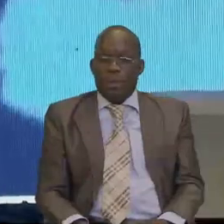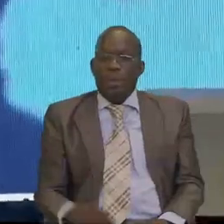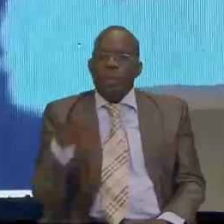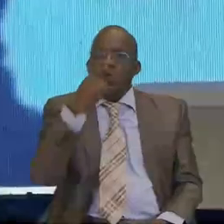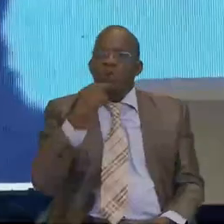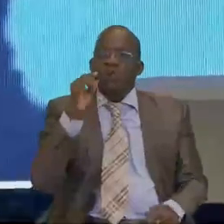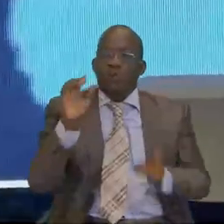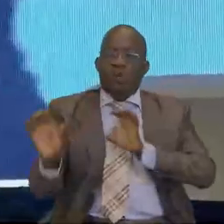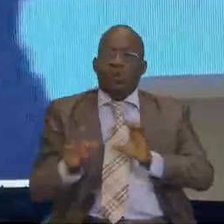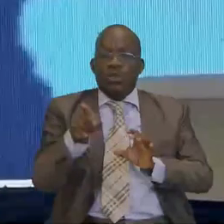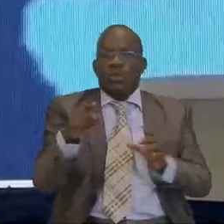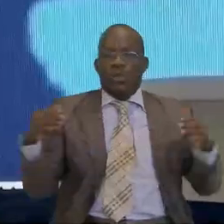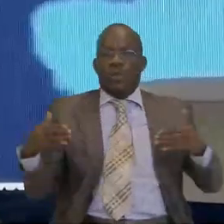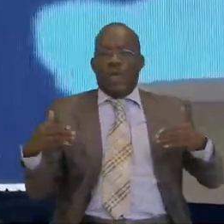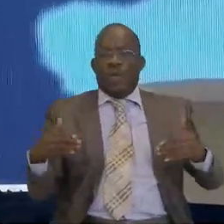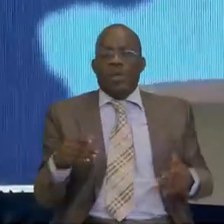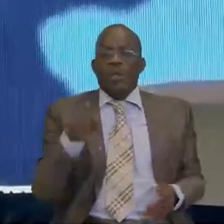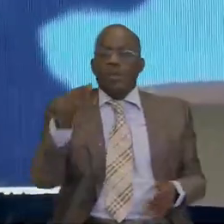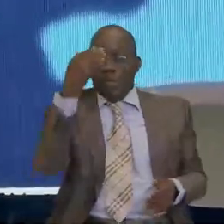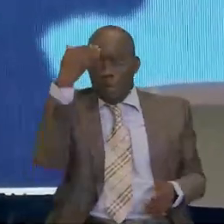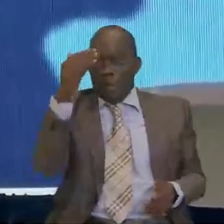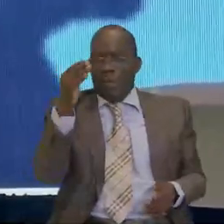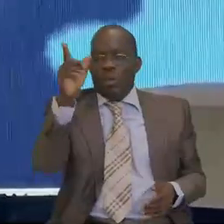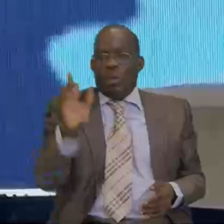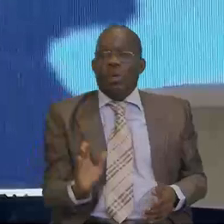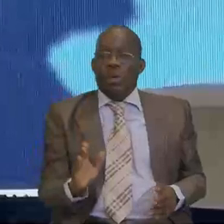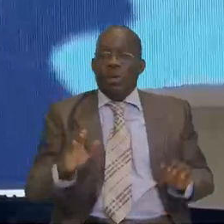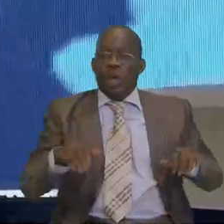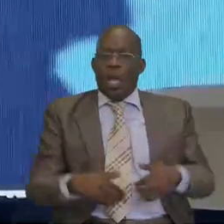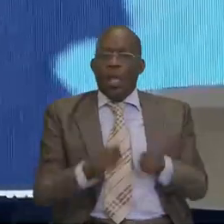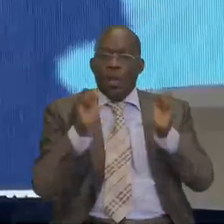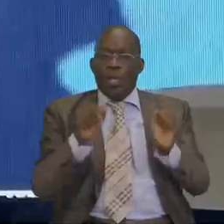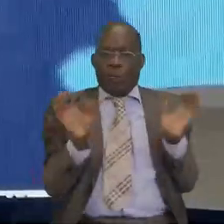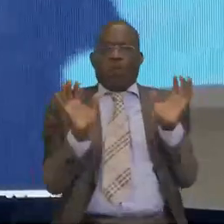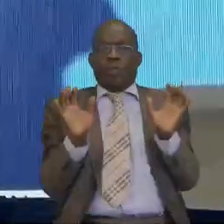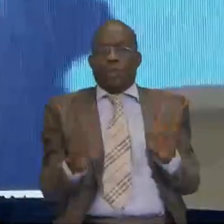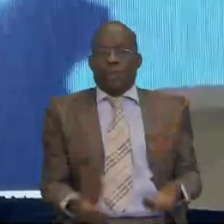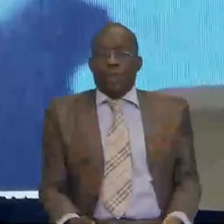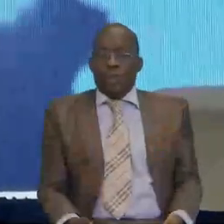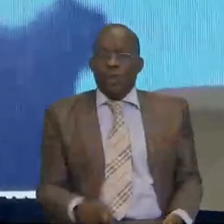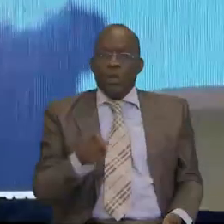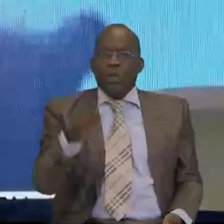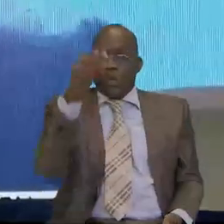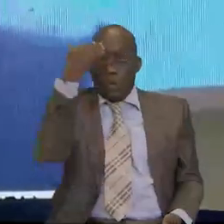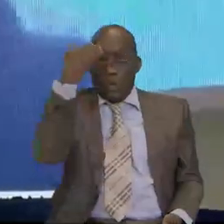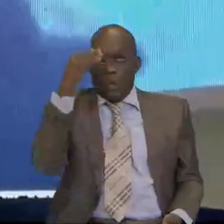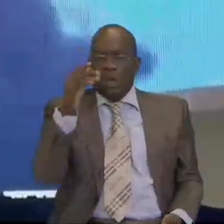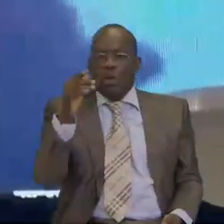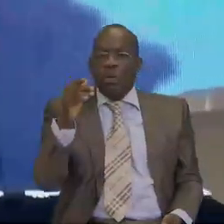Alors qui dois-tu craindre? Tu connais Dieu? Comment peux-tu paniquer? Tu connais Dieu?